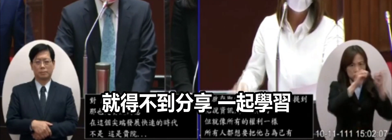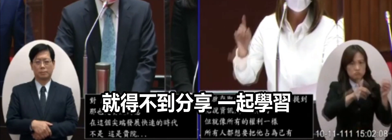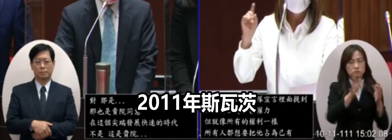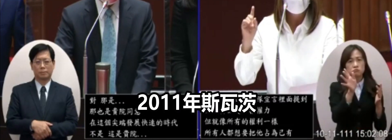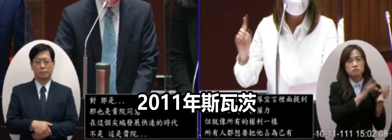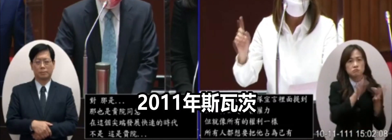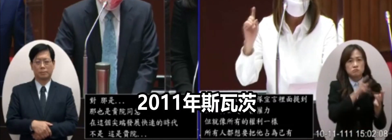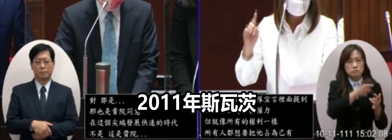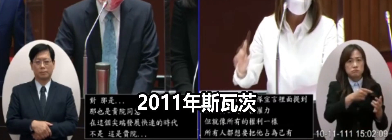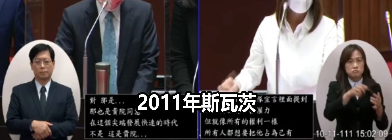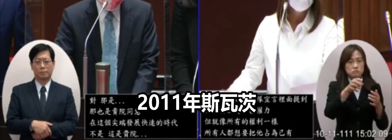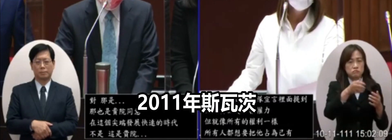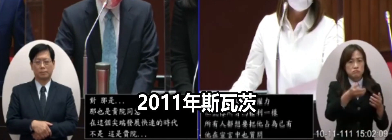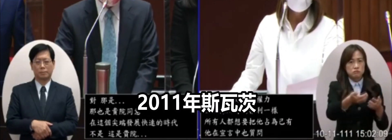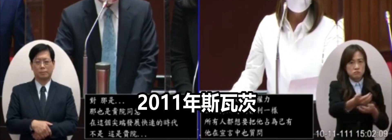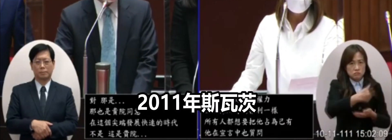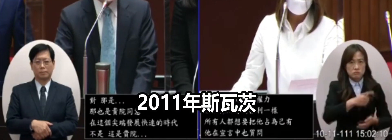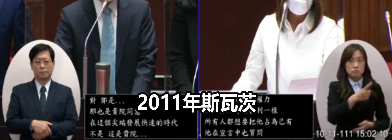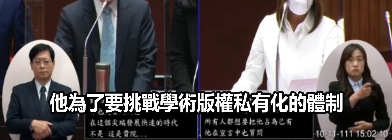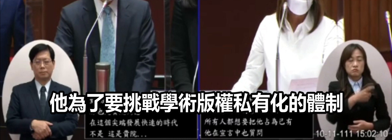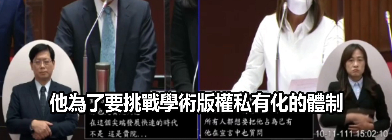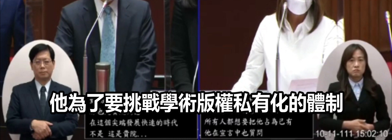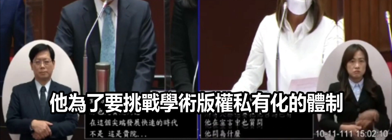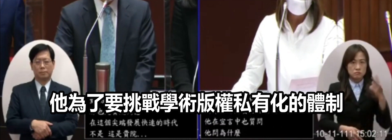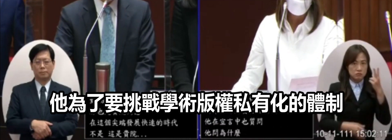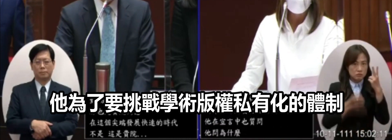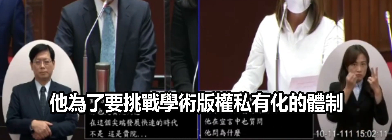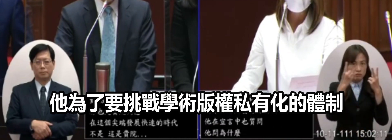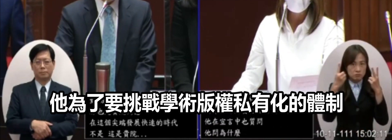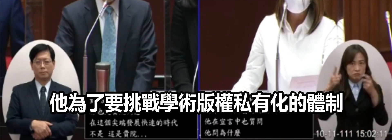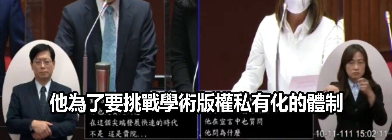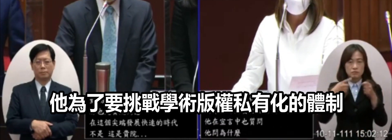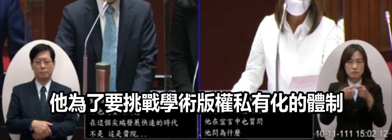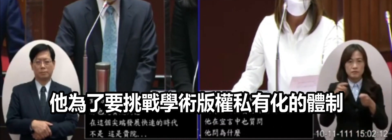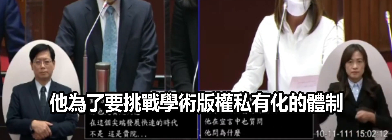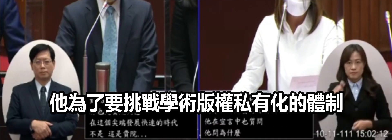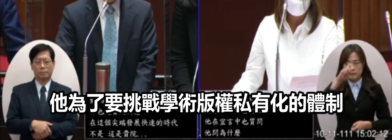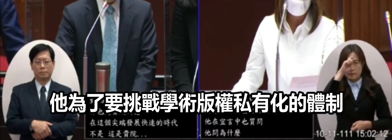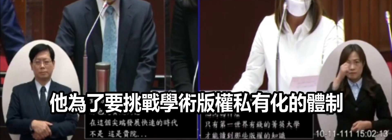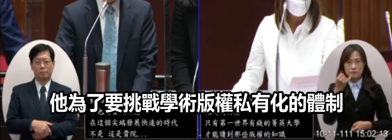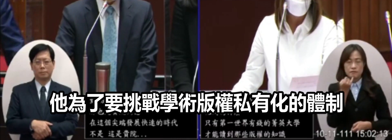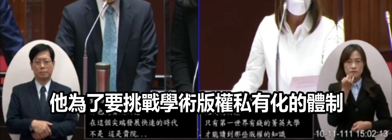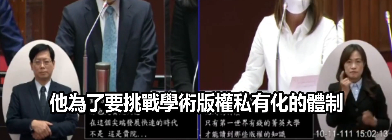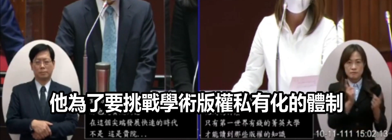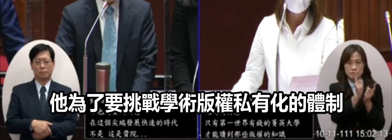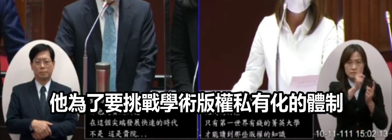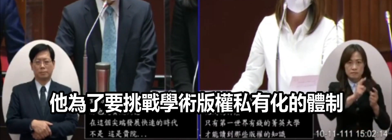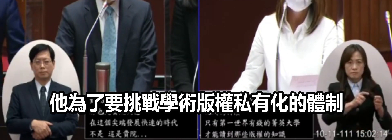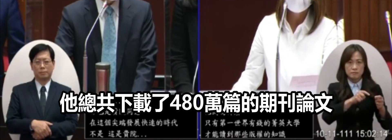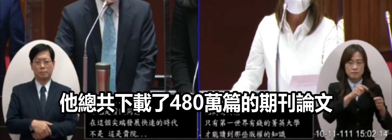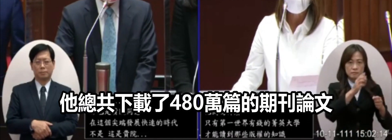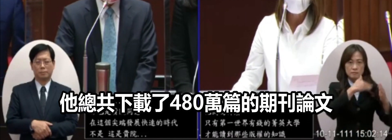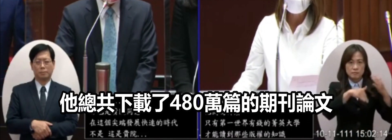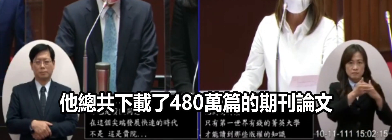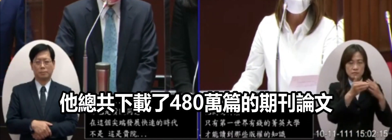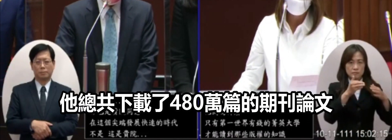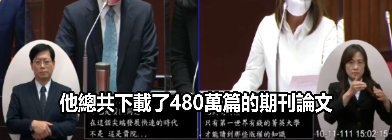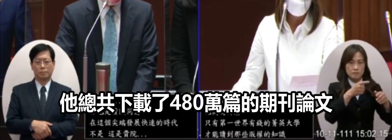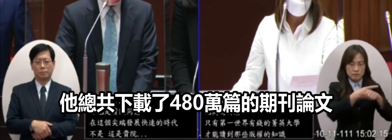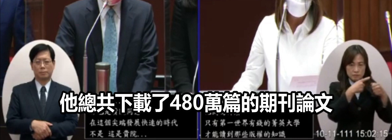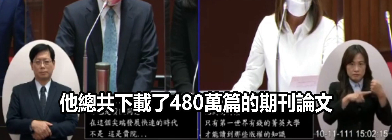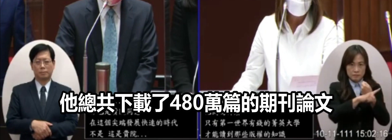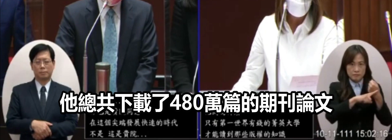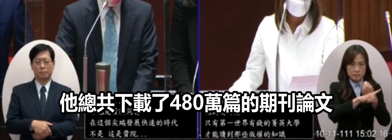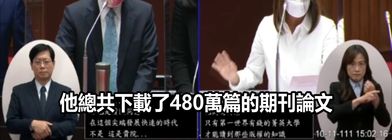呢？”2011年，斯瓦兹他为了要挑战学术版权私有化的体制，他总共下载